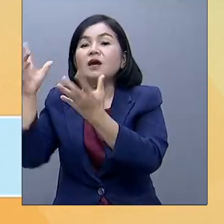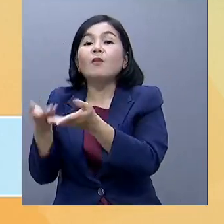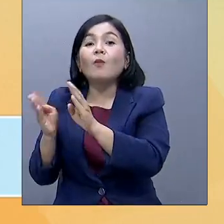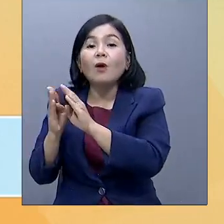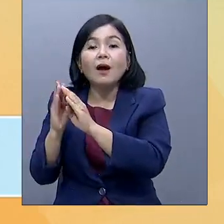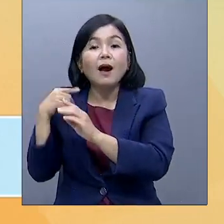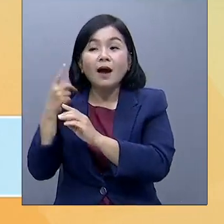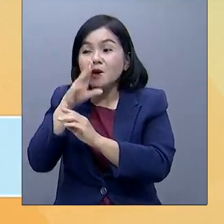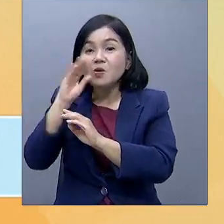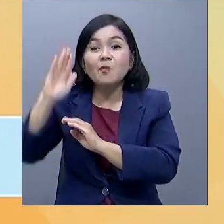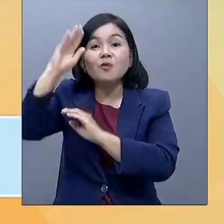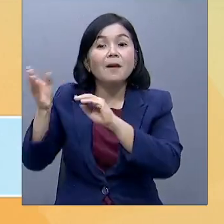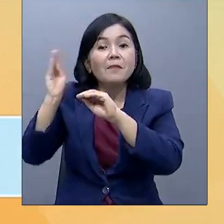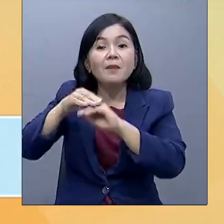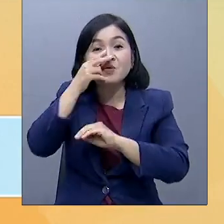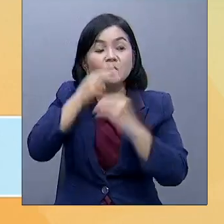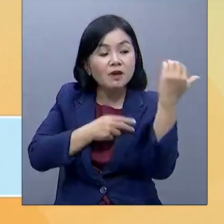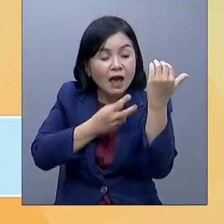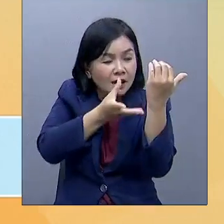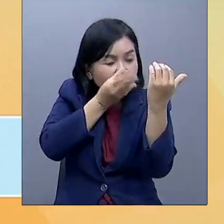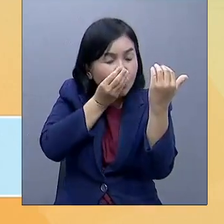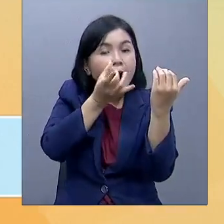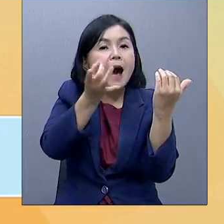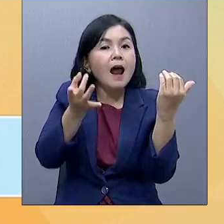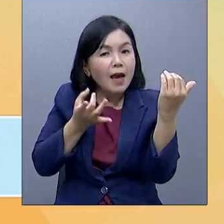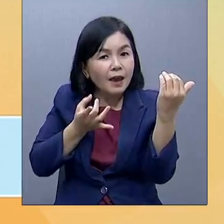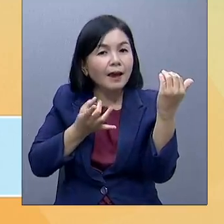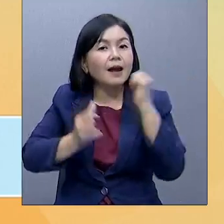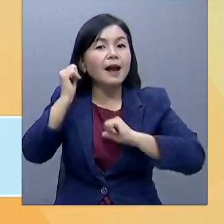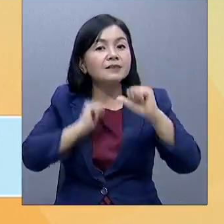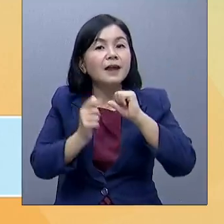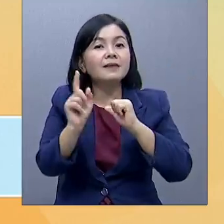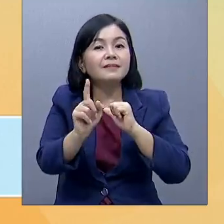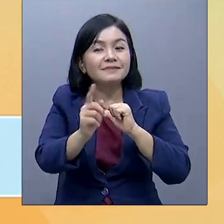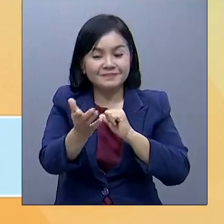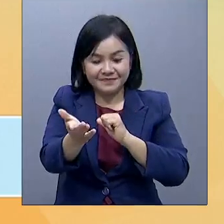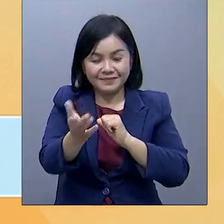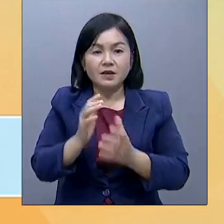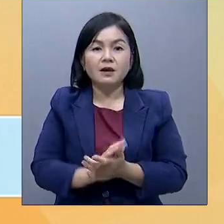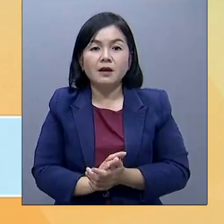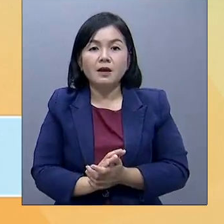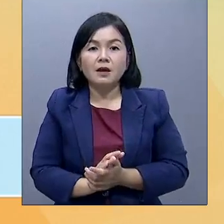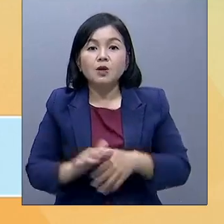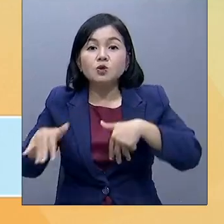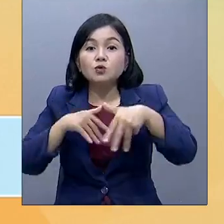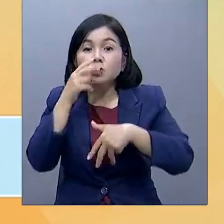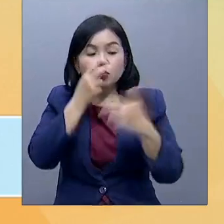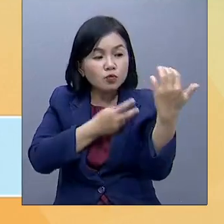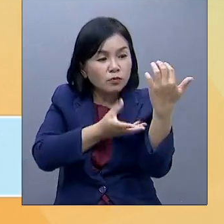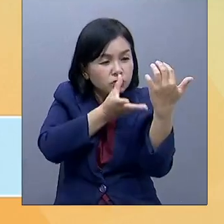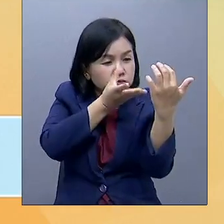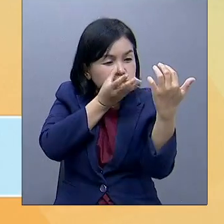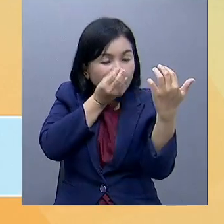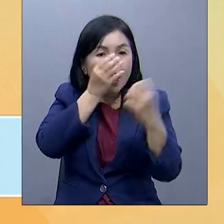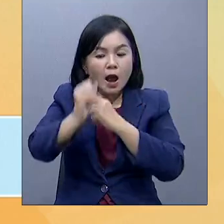ไรเพิ่มเติมไหมคนดูจะได้อะไรตะคิดว่าคนดูจะได้อะไรเพิ่มเติมจากเรื่องนี้ครับ ผมคิดว่าคนดูก็ได้แบบทบทวนตัวเองครับในช่วงวัย